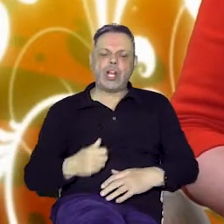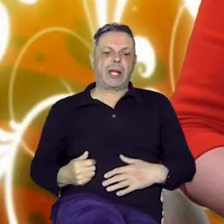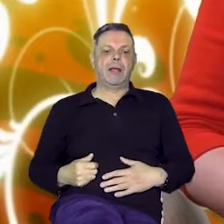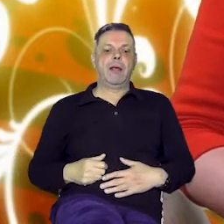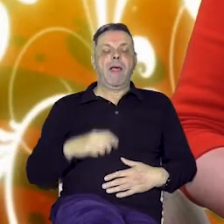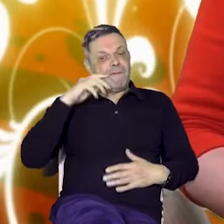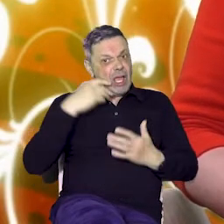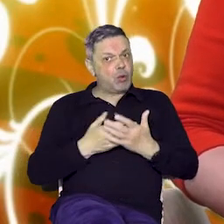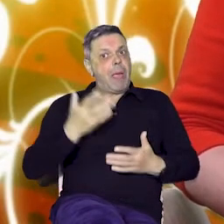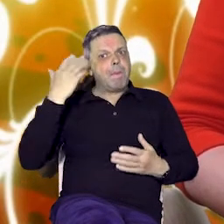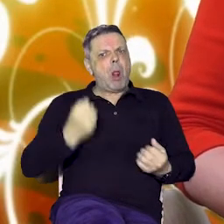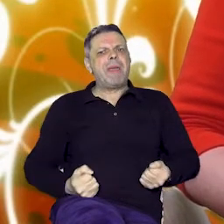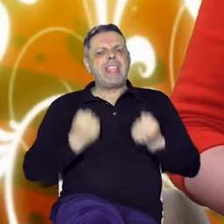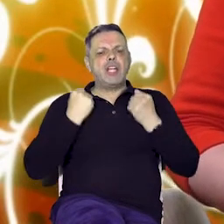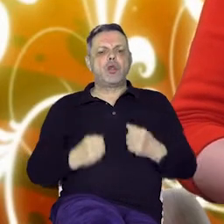bilo